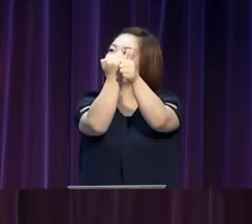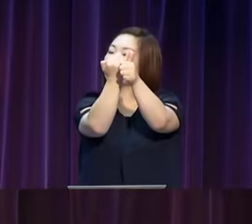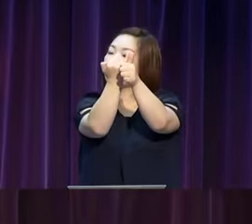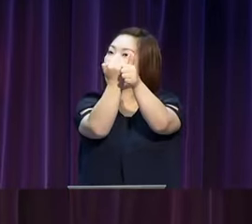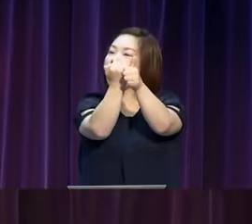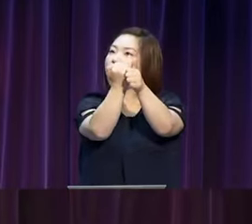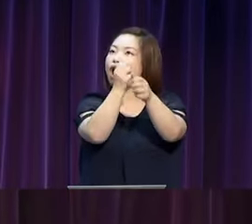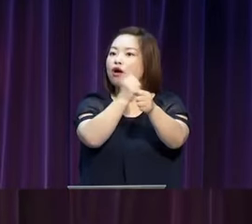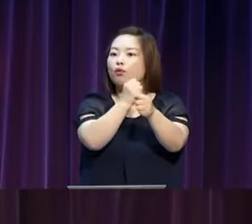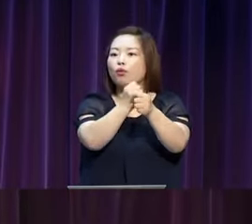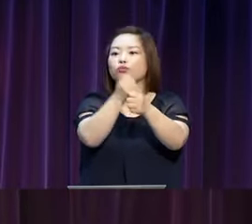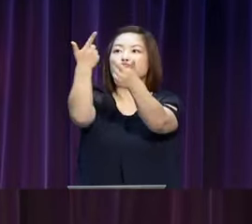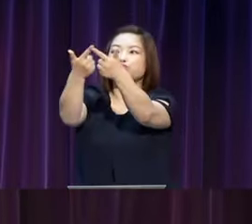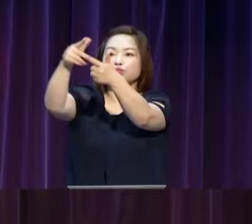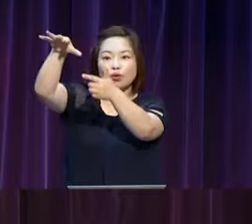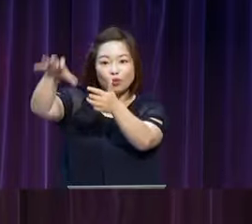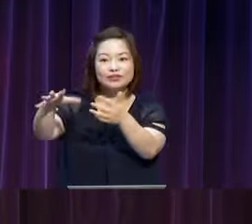쪽으로 갔어요.